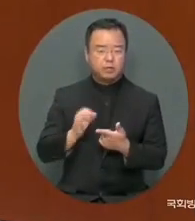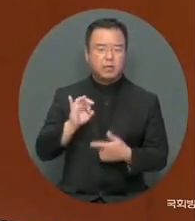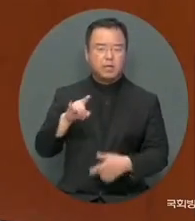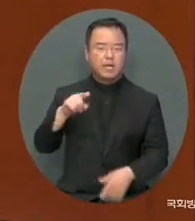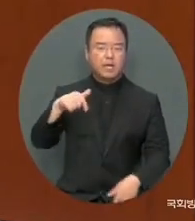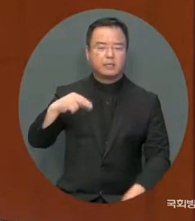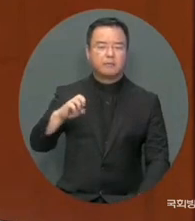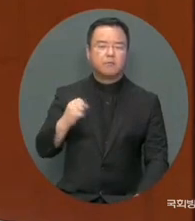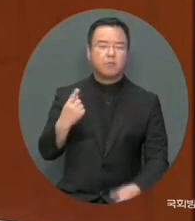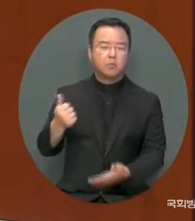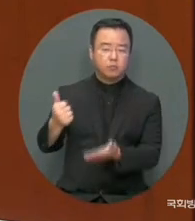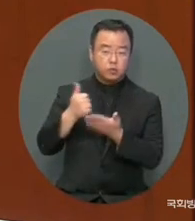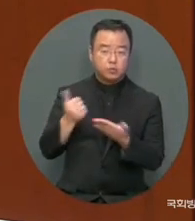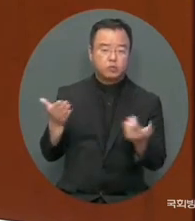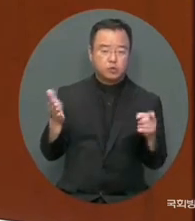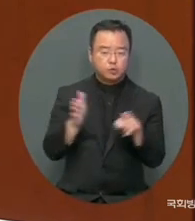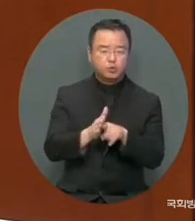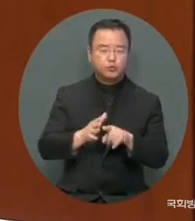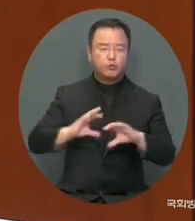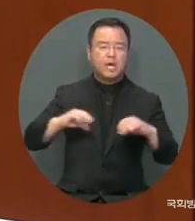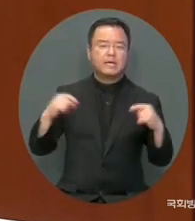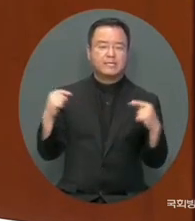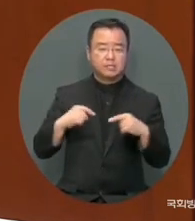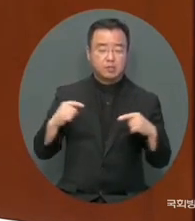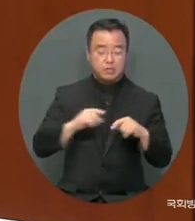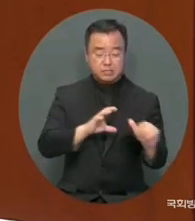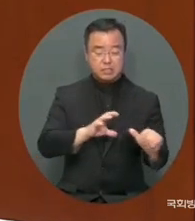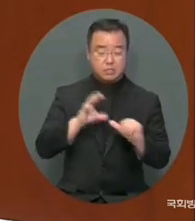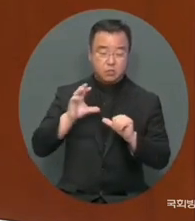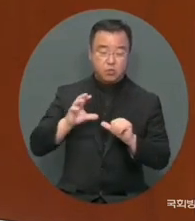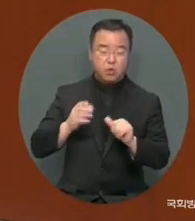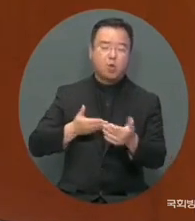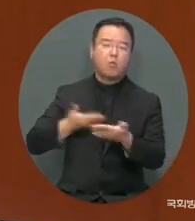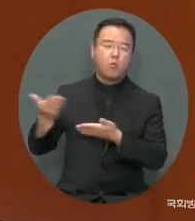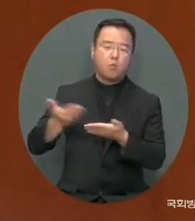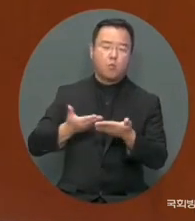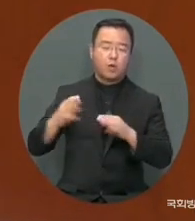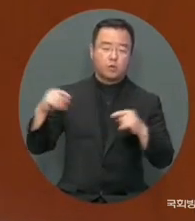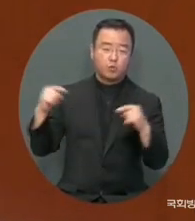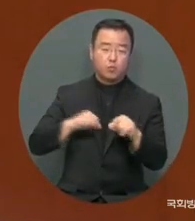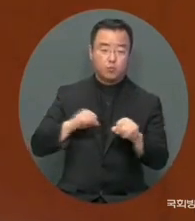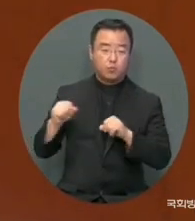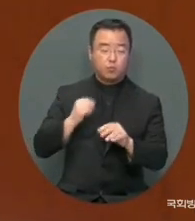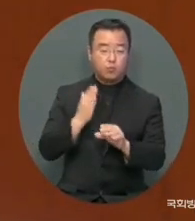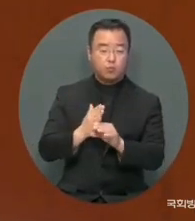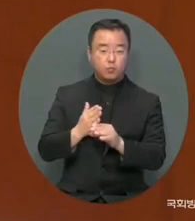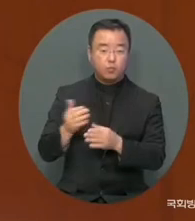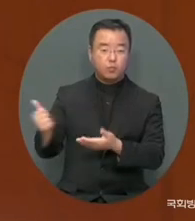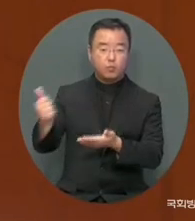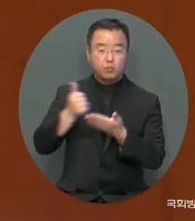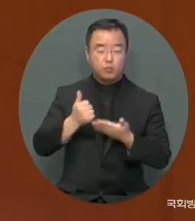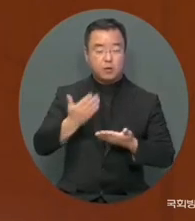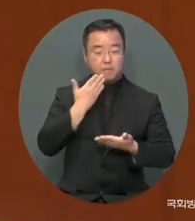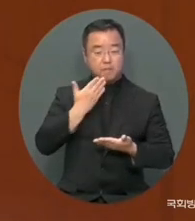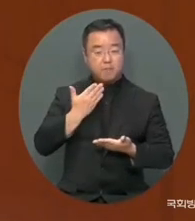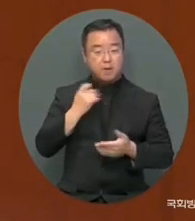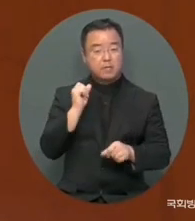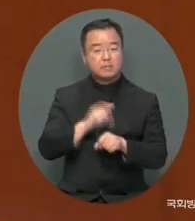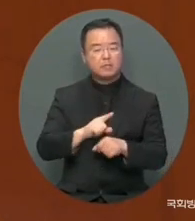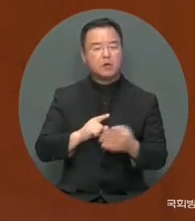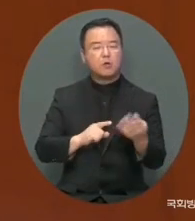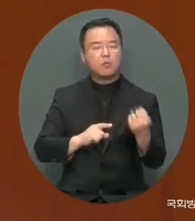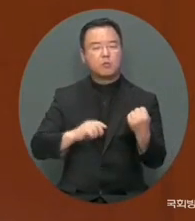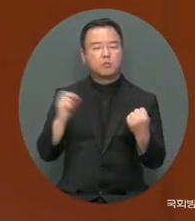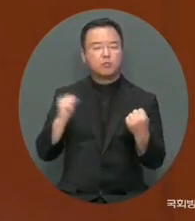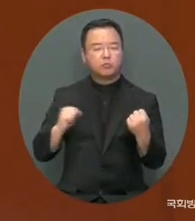의회 외교에 신경을 많이 쓰신 걸로 알고 계신데요. 현재 유치 가능성을 어느 정도로 파악하고 계신지 여쭤보고 싶고요.